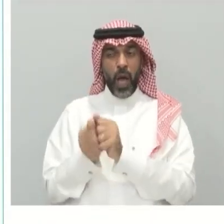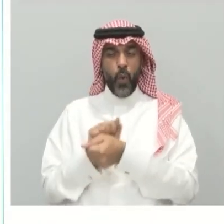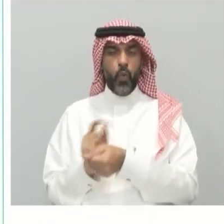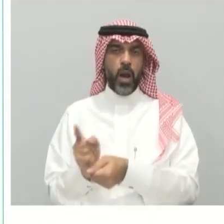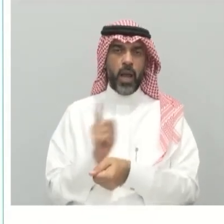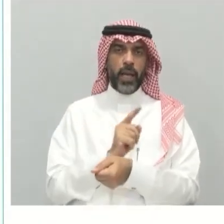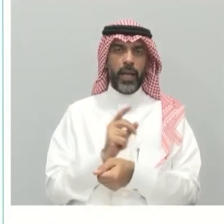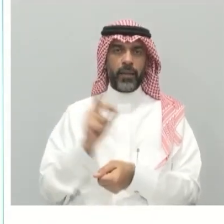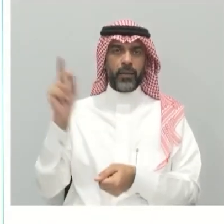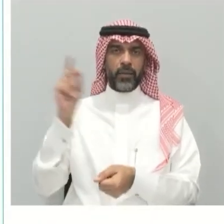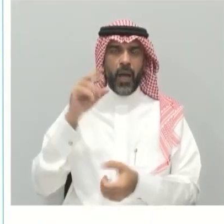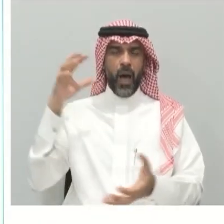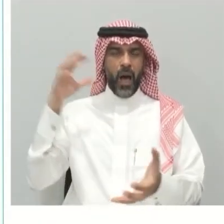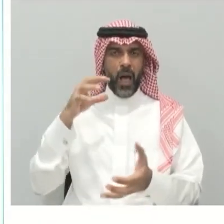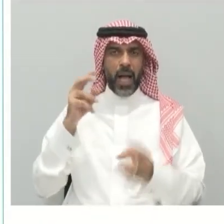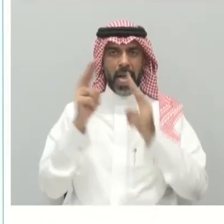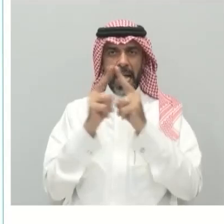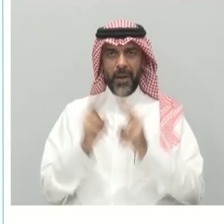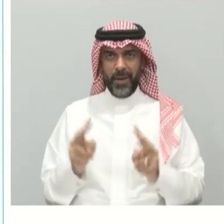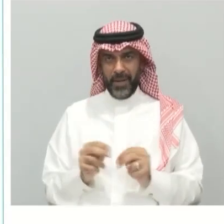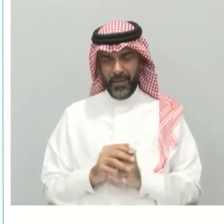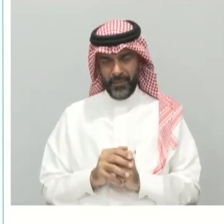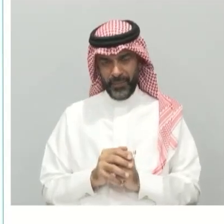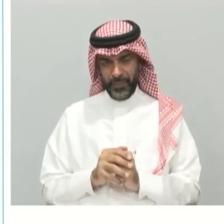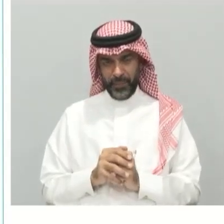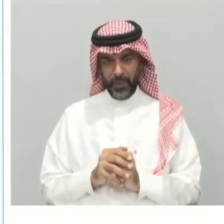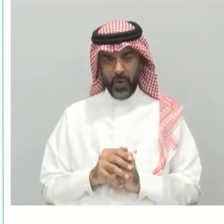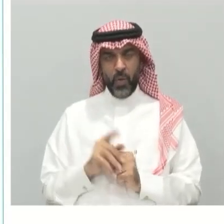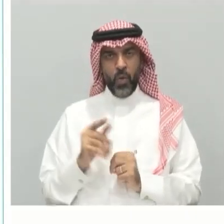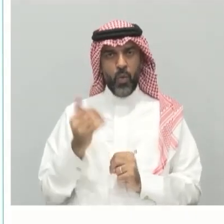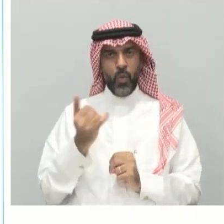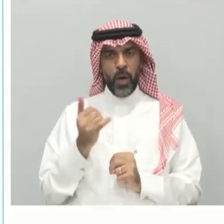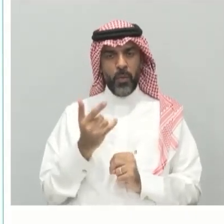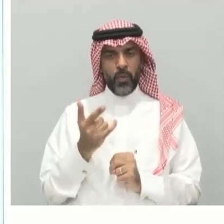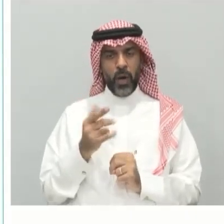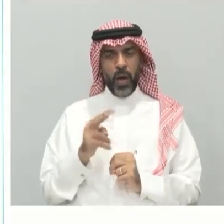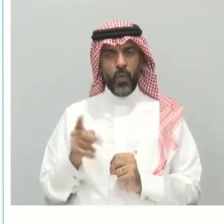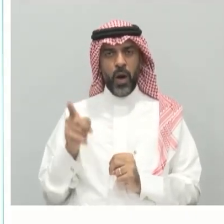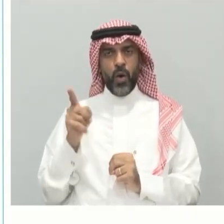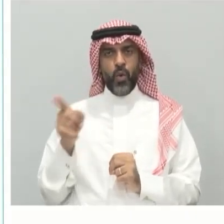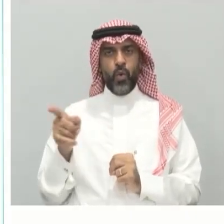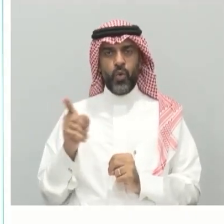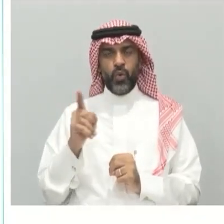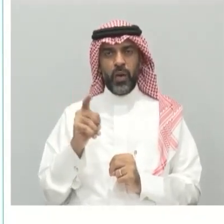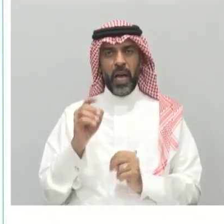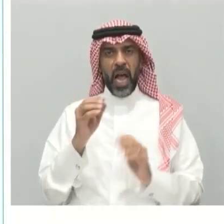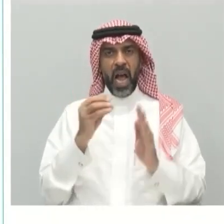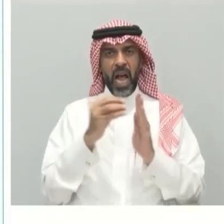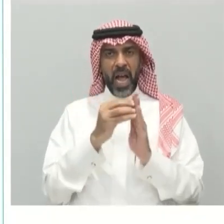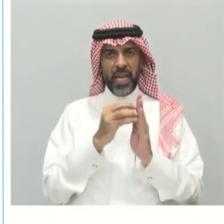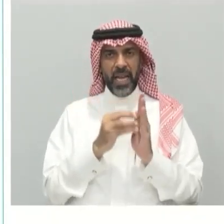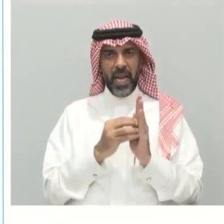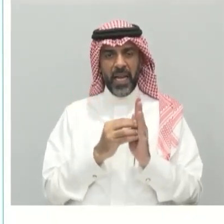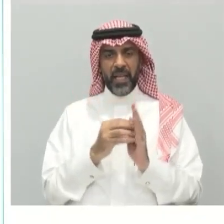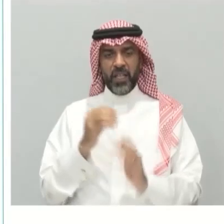طاقه كهربائيه الى طاقه كهربا ئيه وهذه اهمها او اهم انواع الخلايا الكهروكيميائيه اللي هي